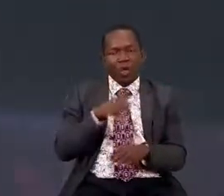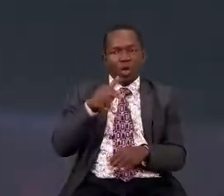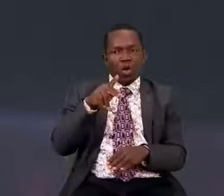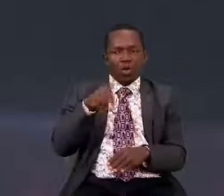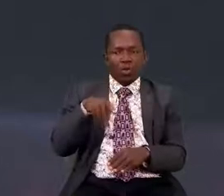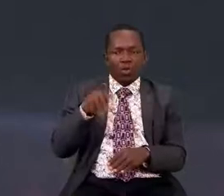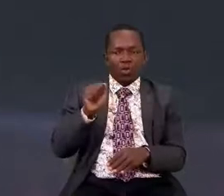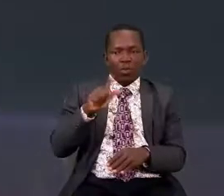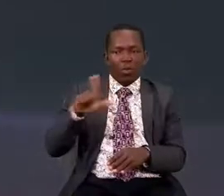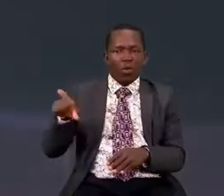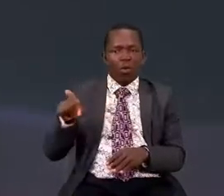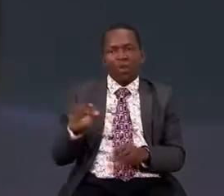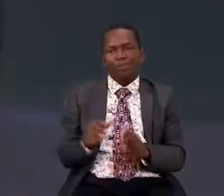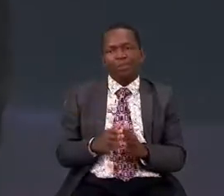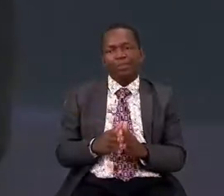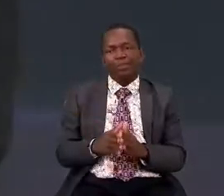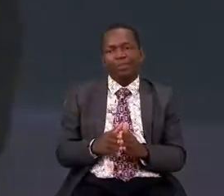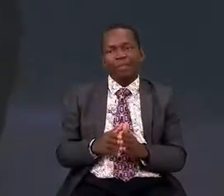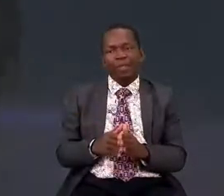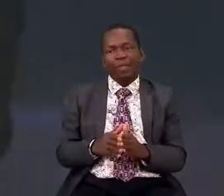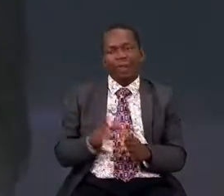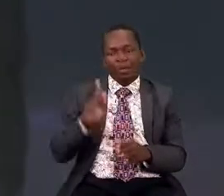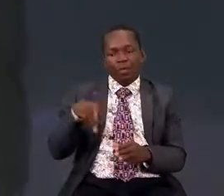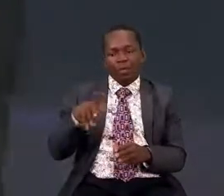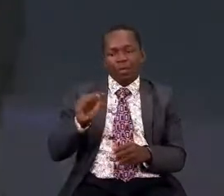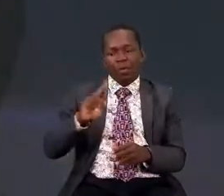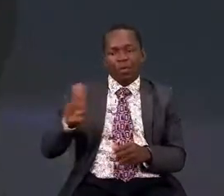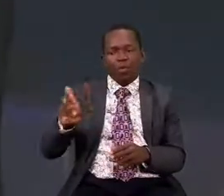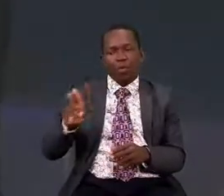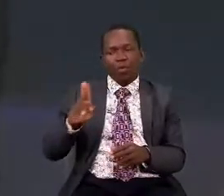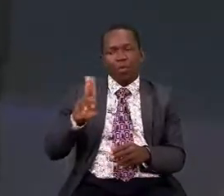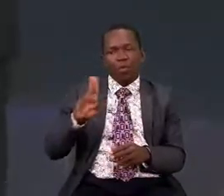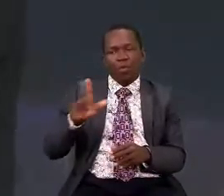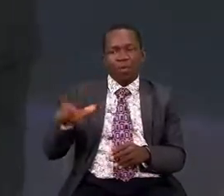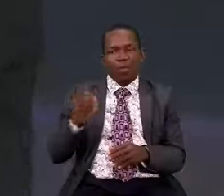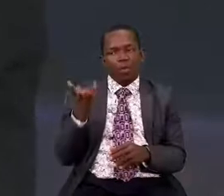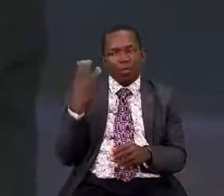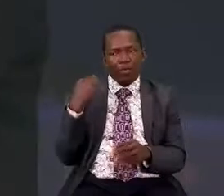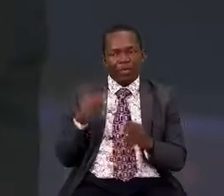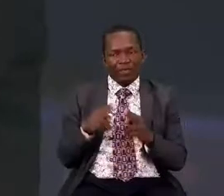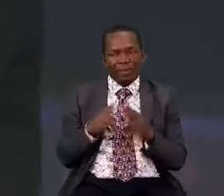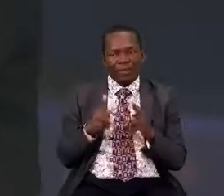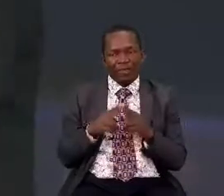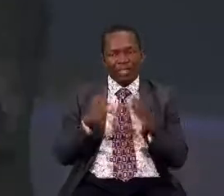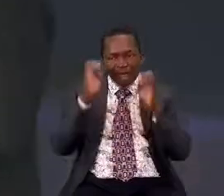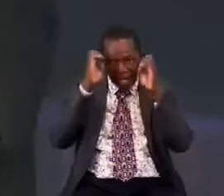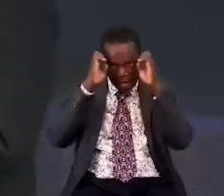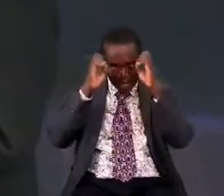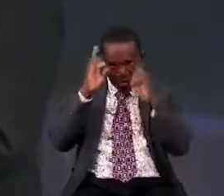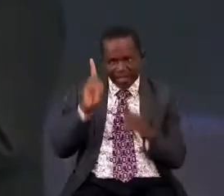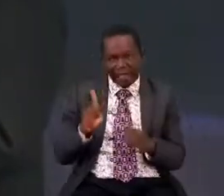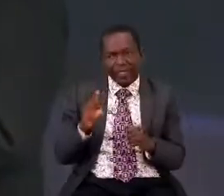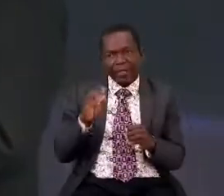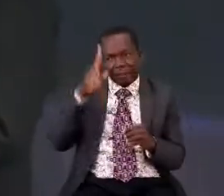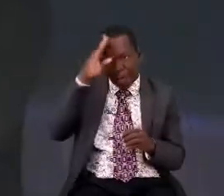éduqué. Paul était un homme intelligent. Et Paul était un homme fervent. Paul, même